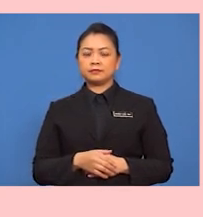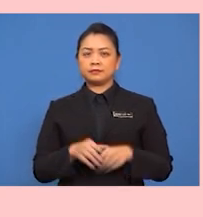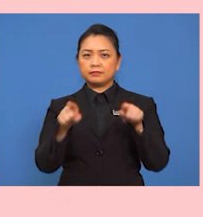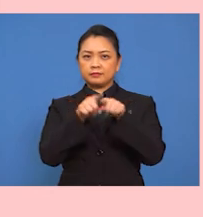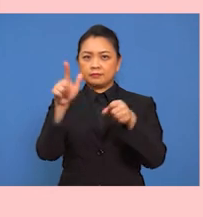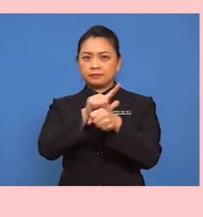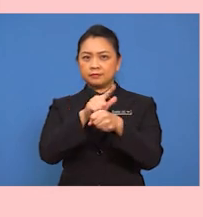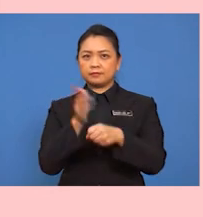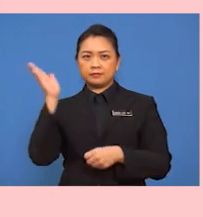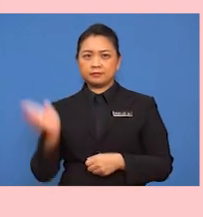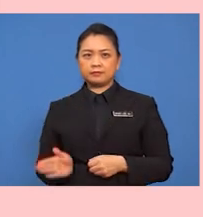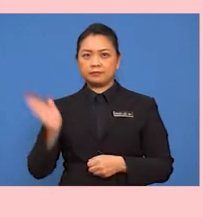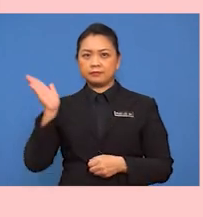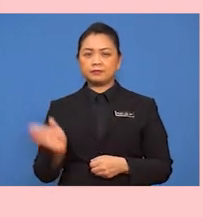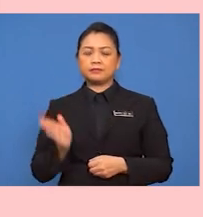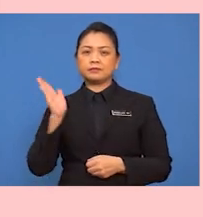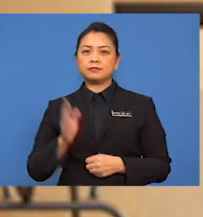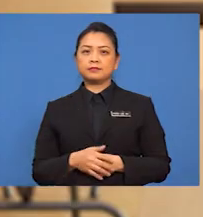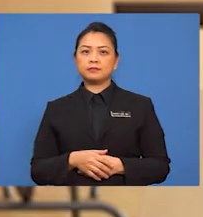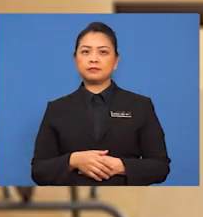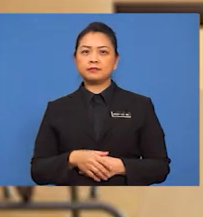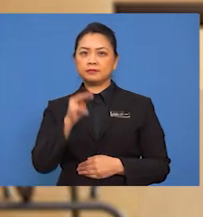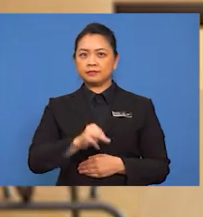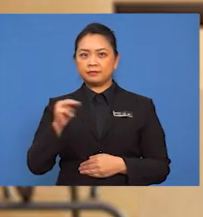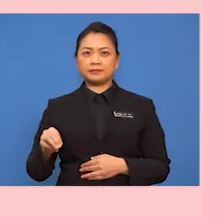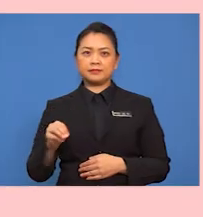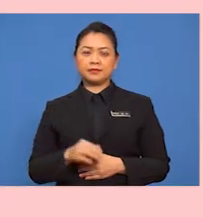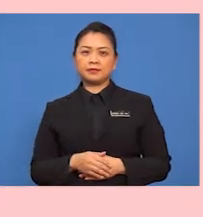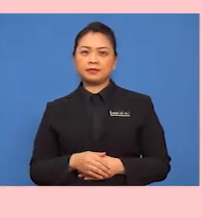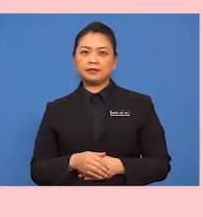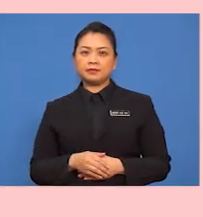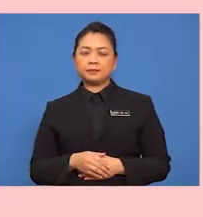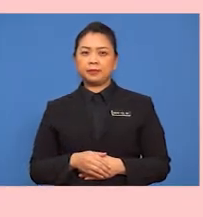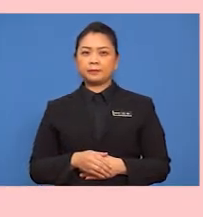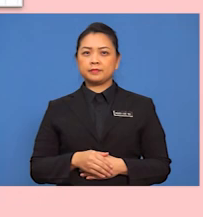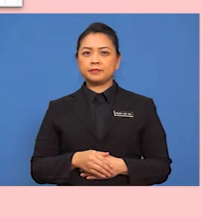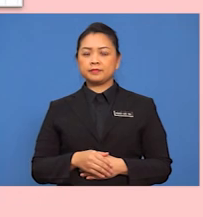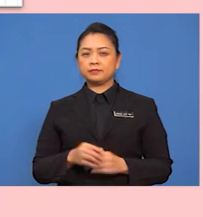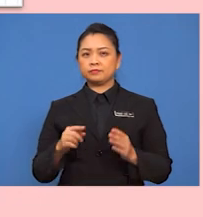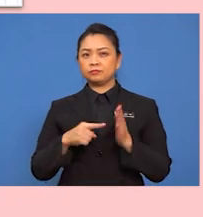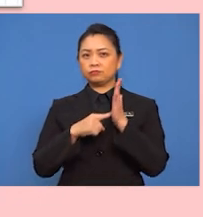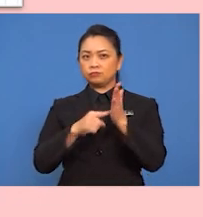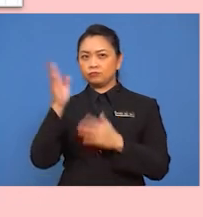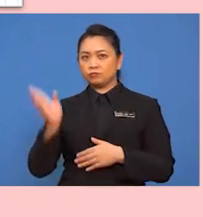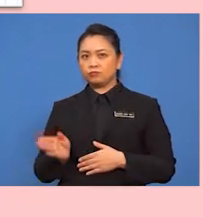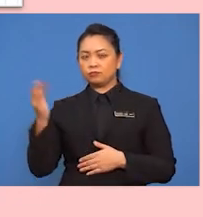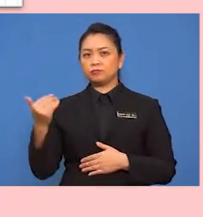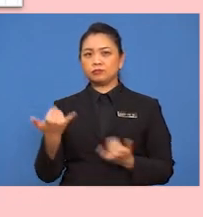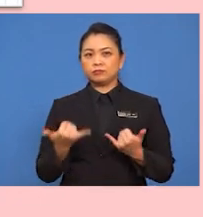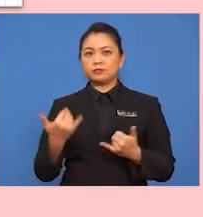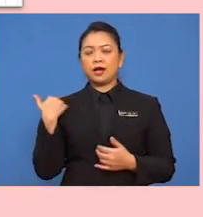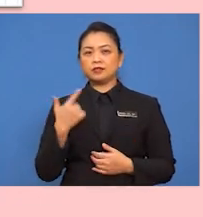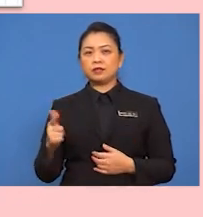dipaparkan. murid-murid, di paparan sekarang ialah